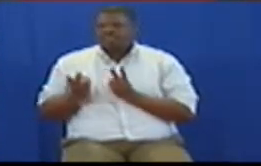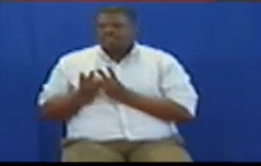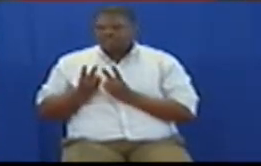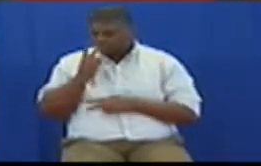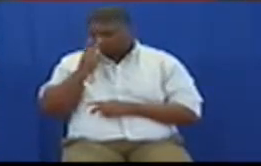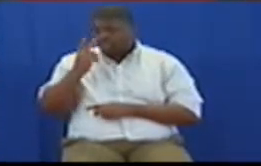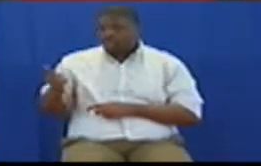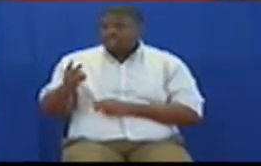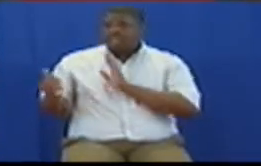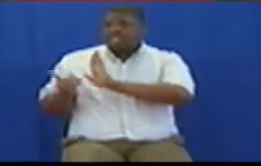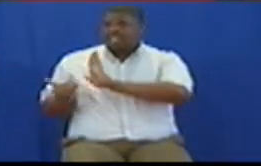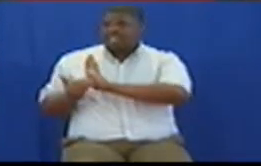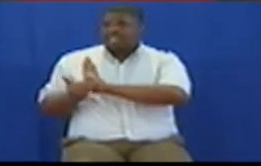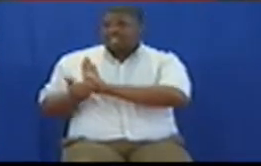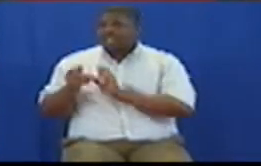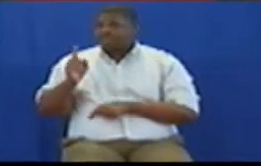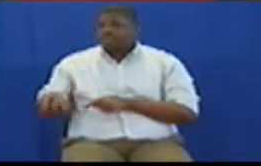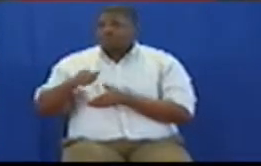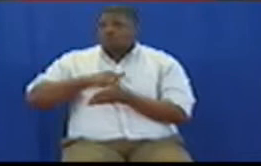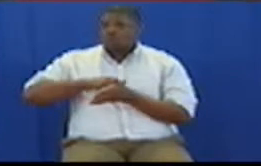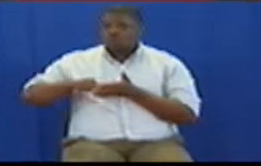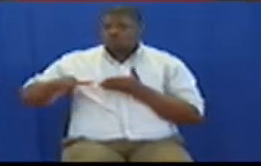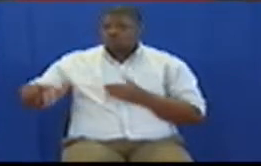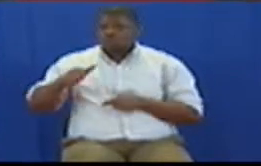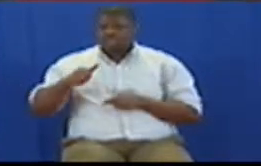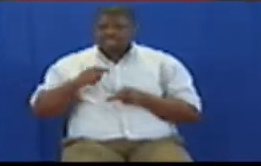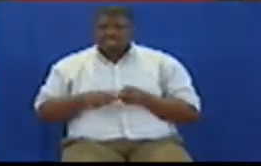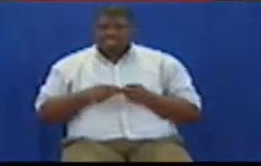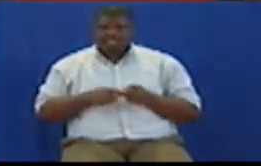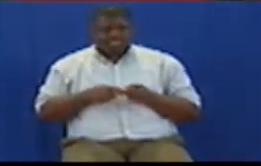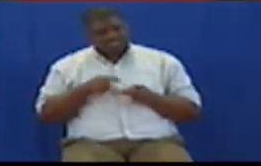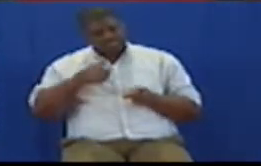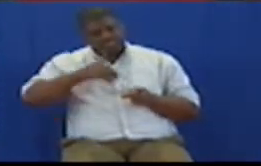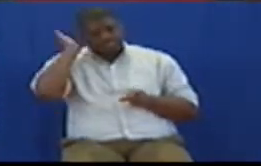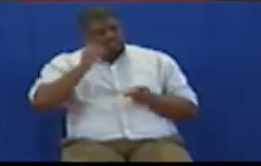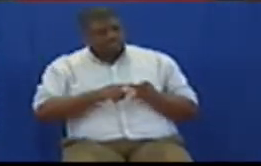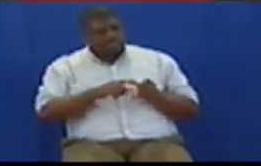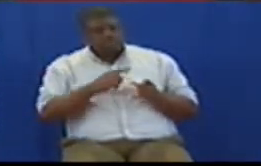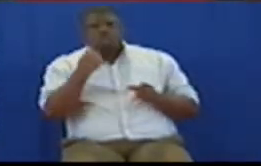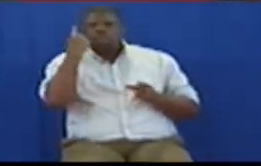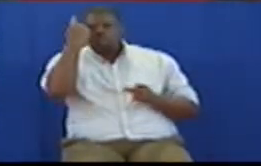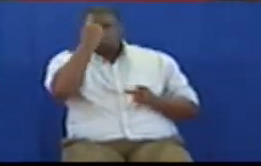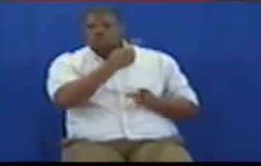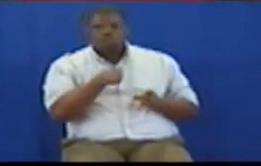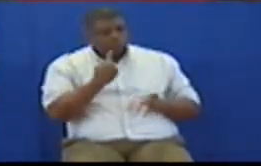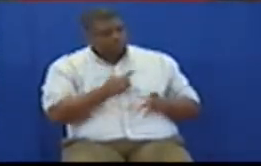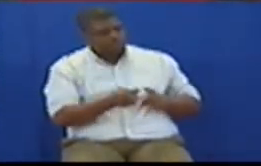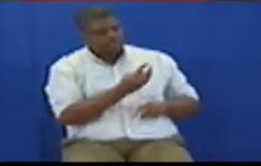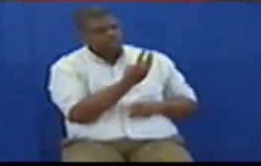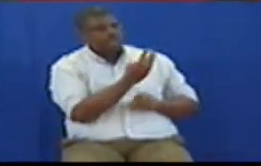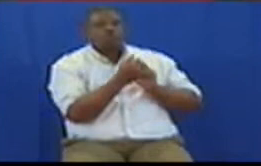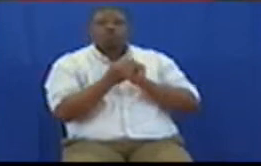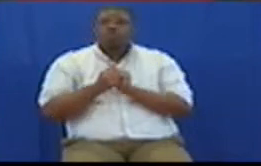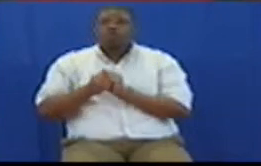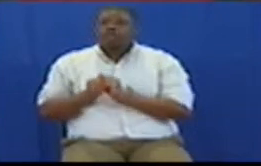tukiangalia kuna sheria hii ya manunuzi ya umma sura 410 kwenye kifungu cha 64